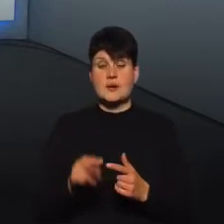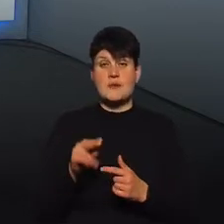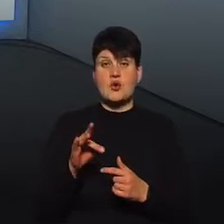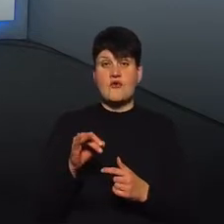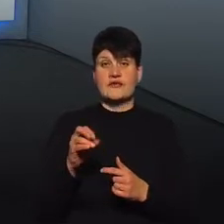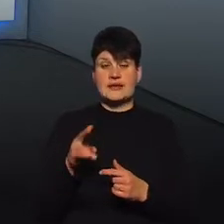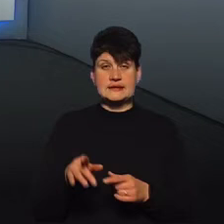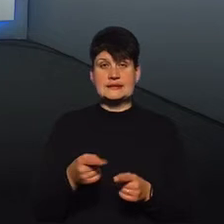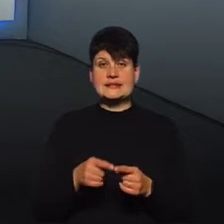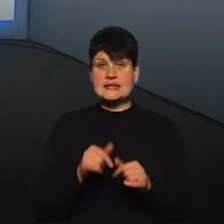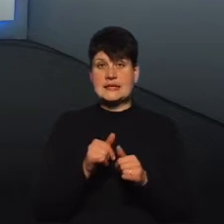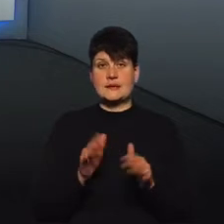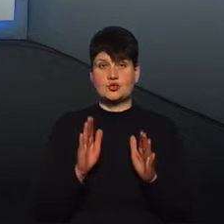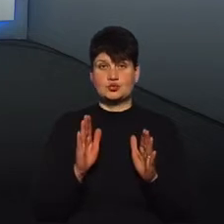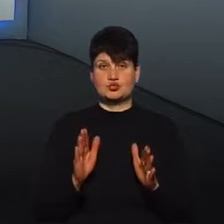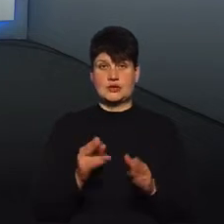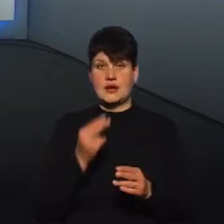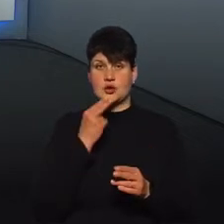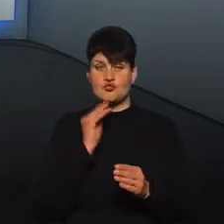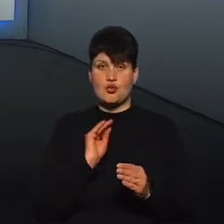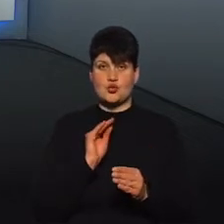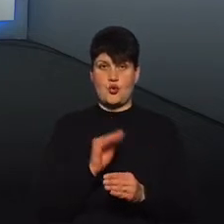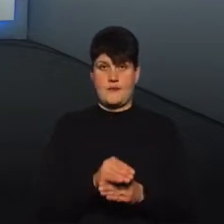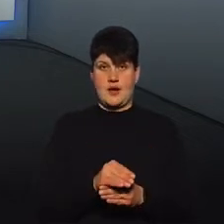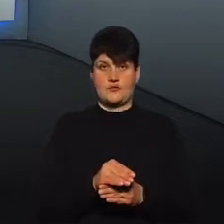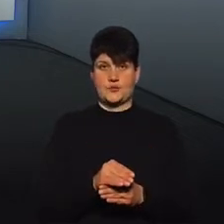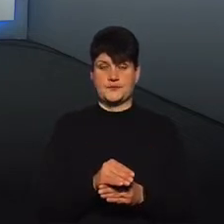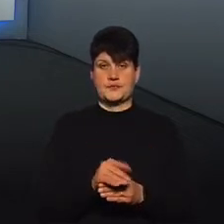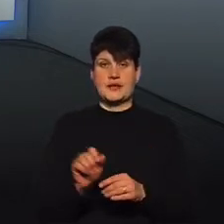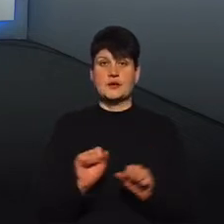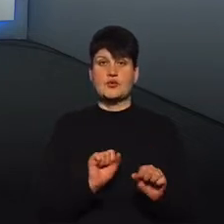бути харчовою добавкою, скажімо так, і регулюватися даним